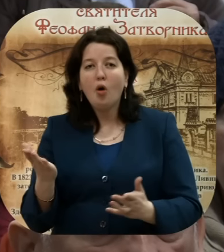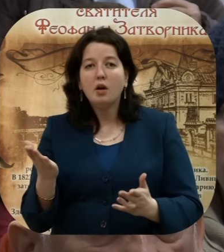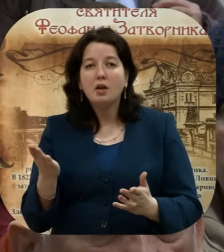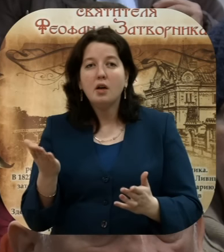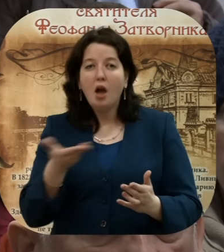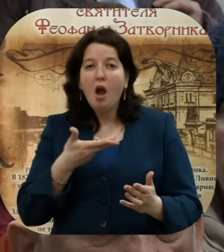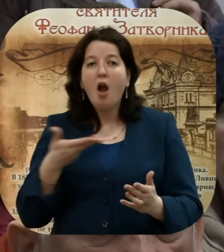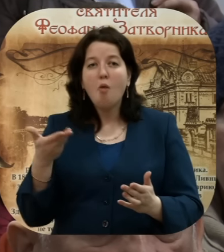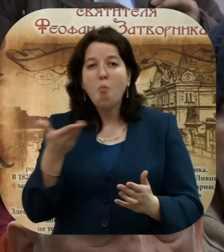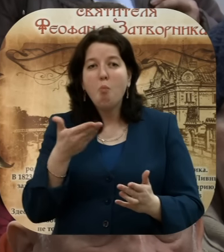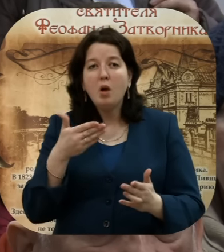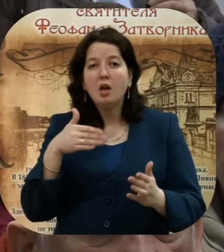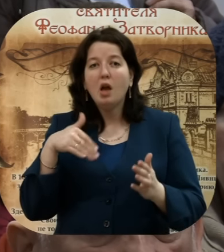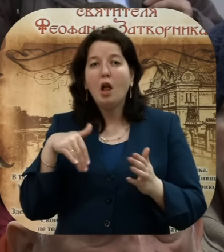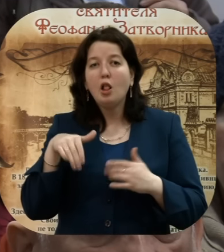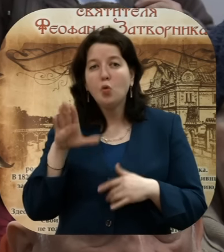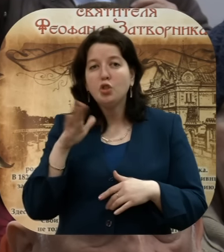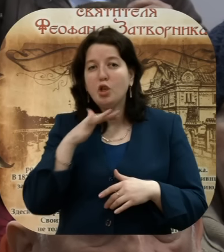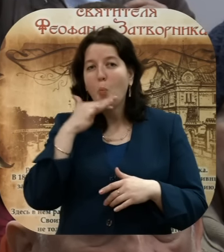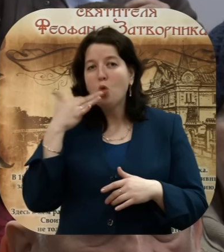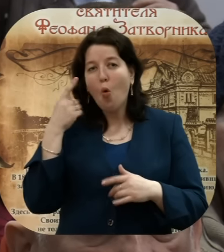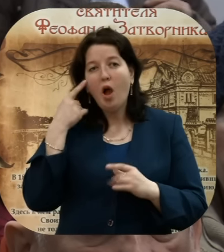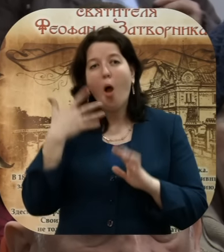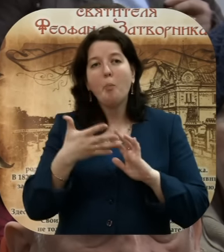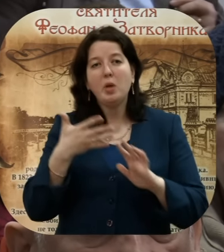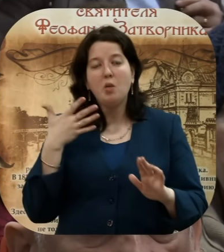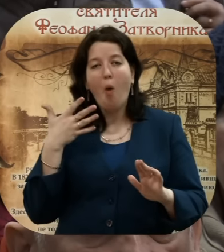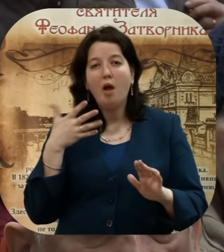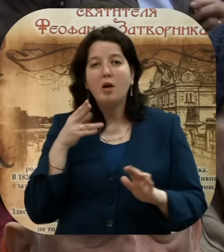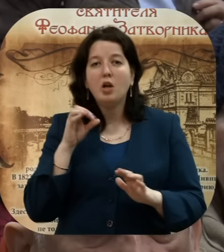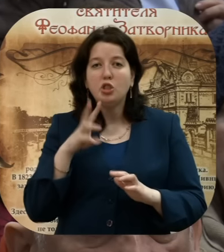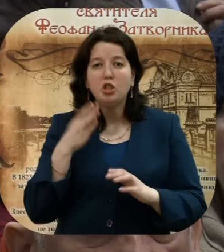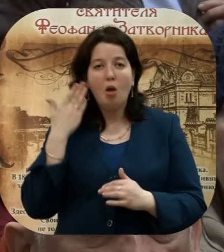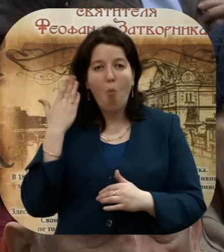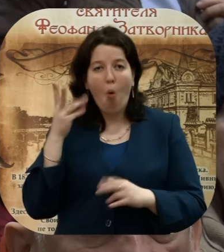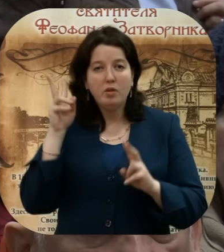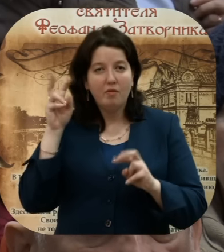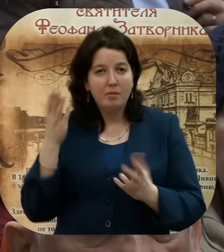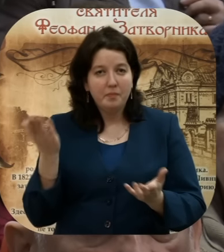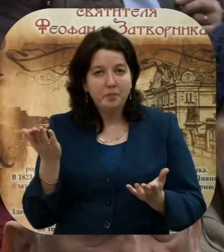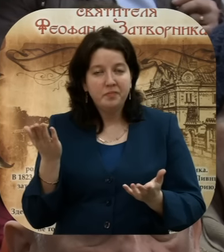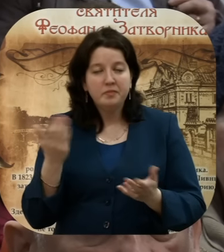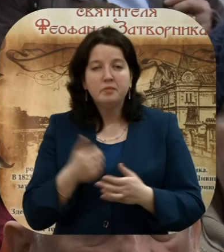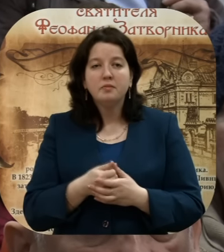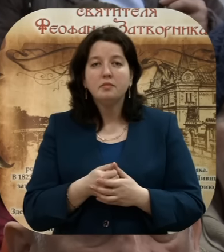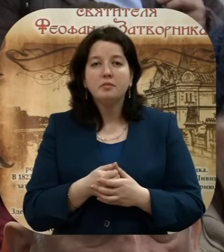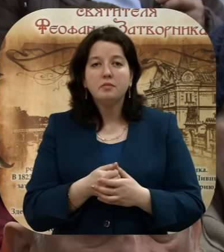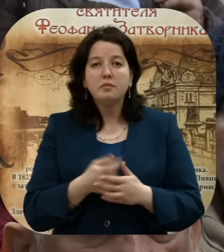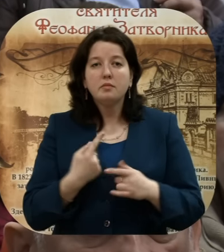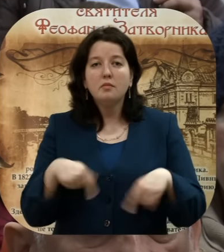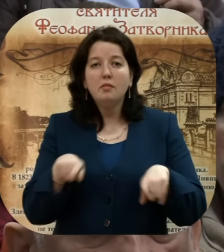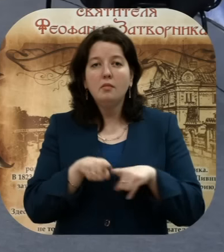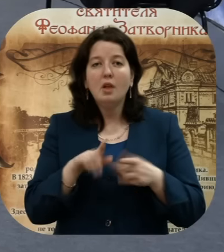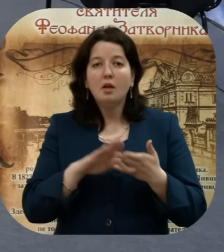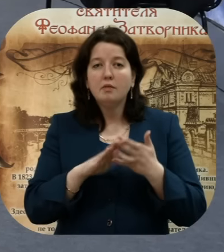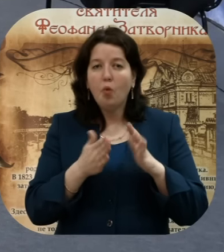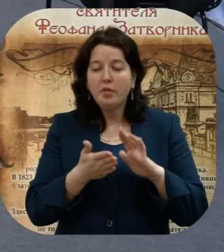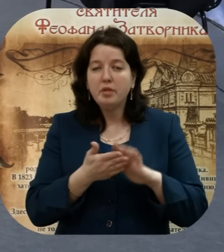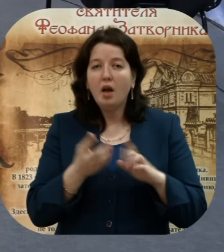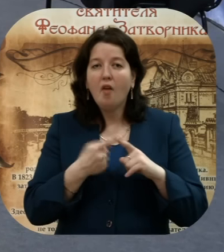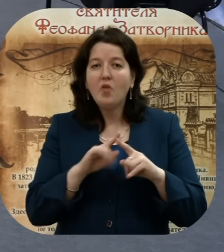Мы же лучше многое понимаем, наверное, чем он, в кавычках. Так вот, в